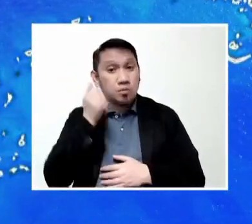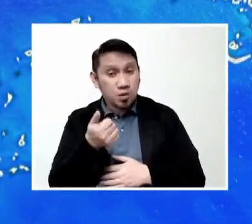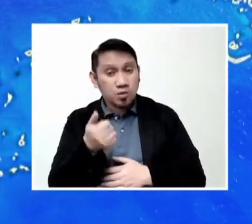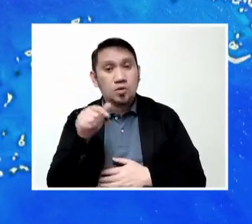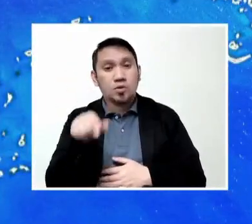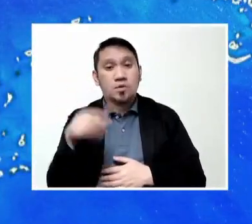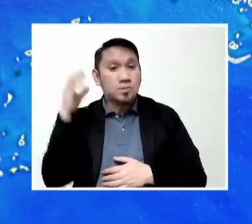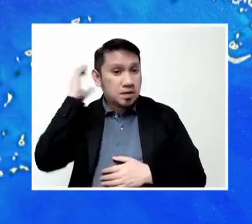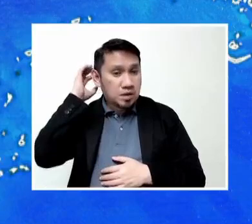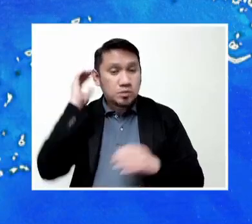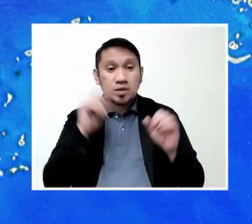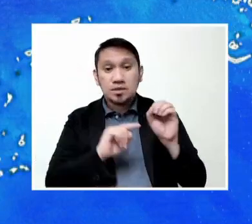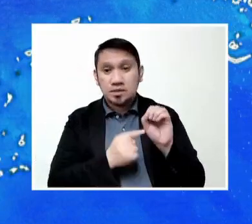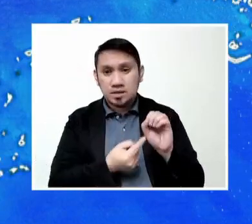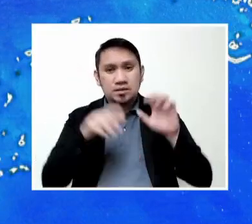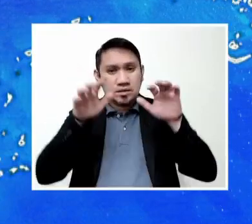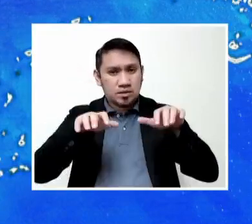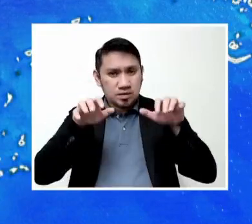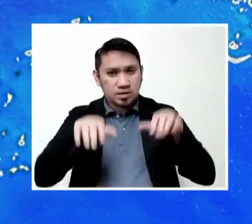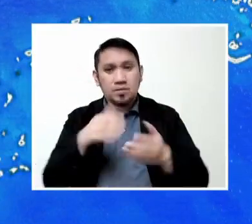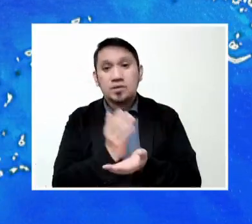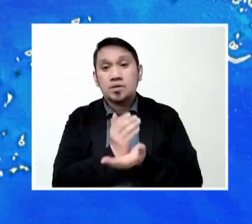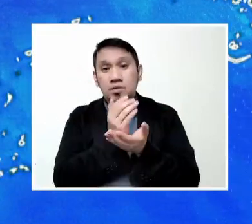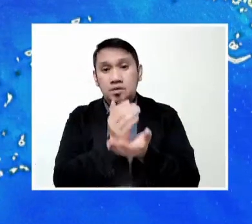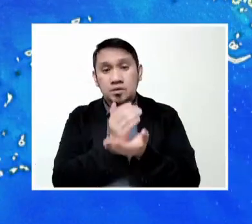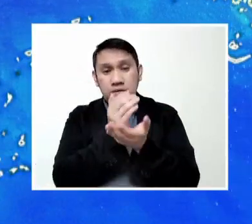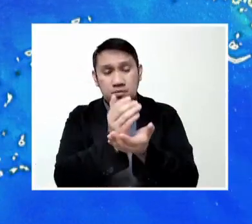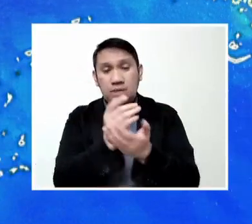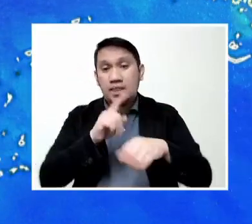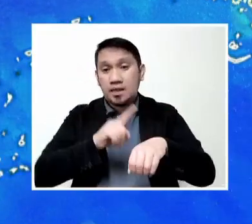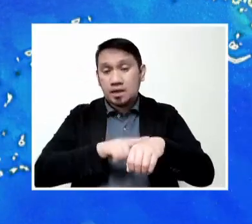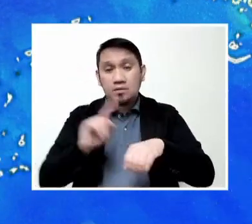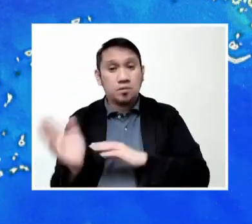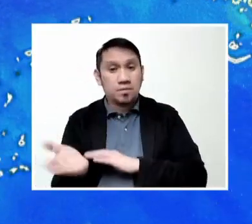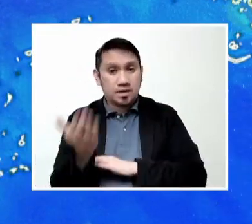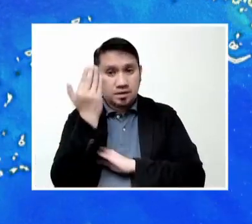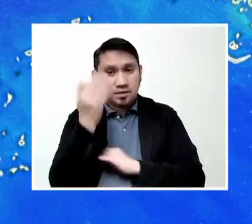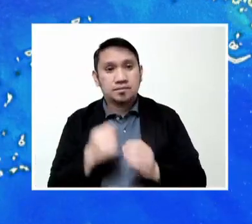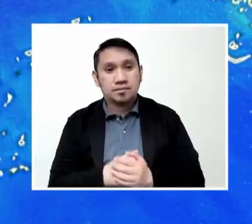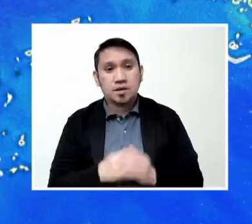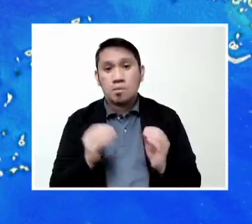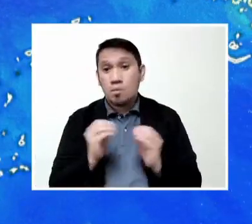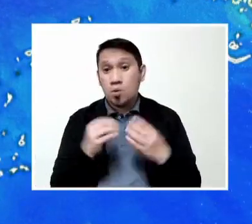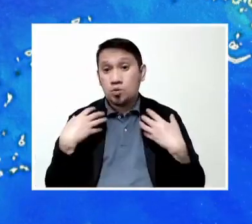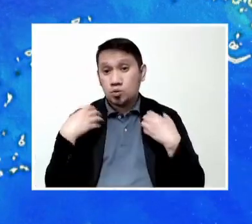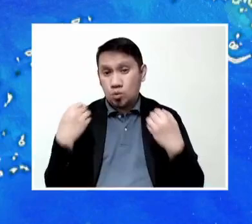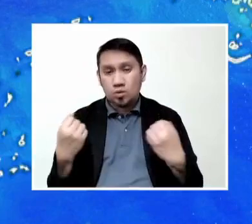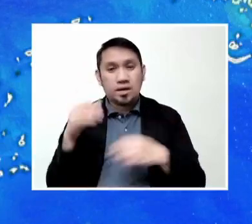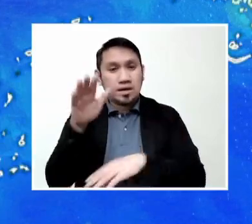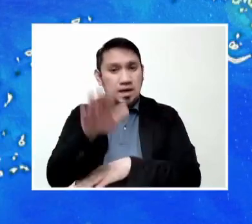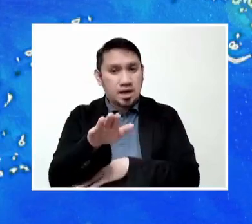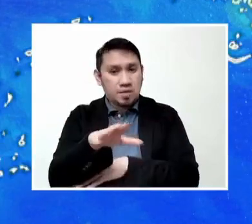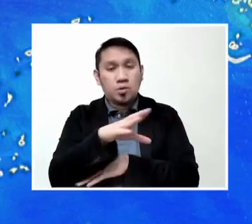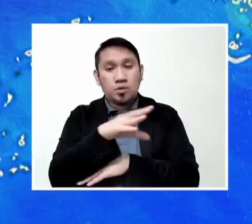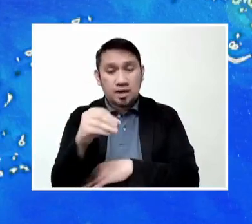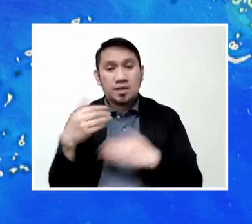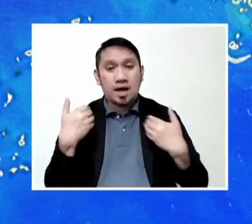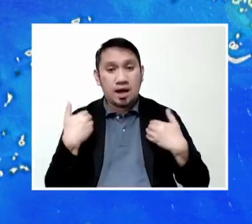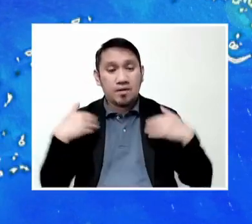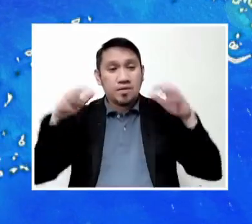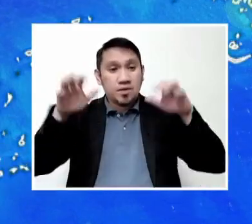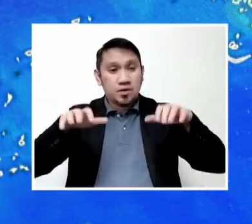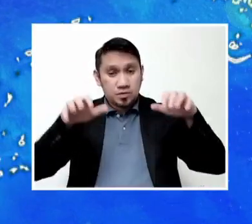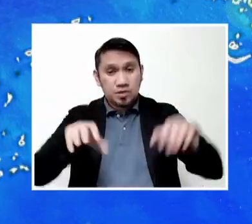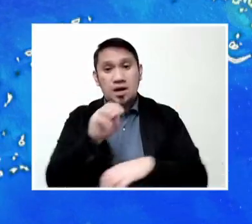sa Zamboanga Peninsula bandang umaga. Mas lalakas po ito sa hapon at meron na rin mga pag-ulan sa Misamis Occidental at